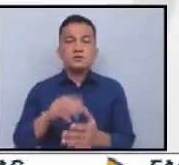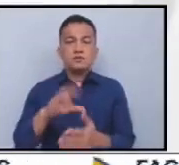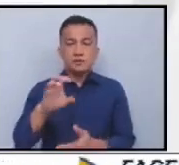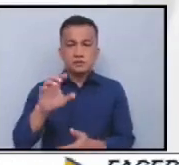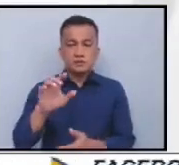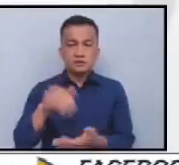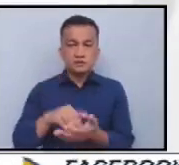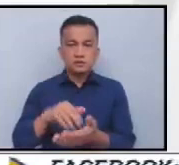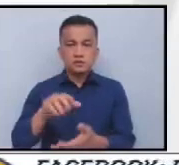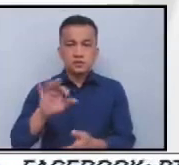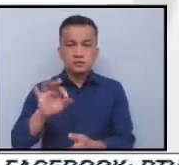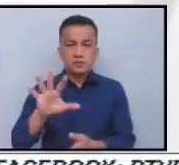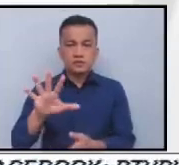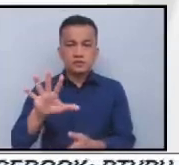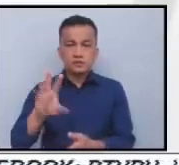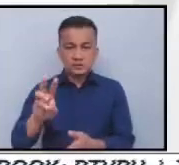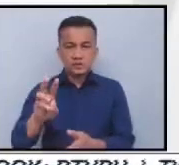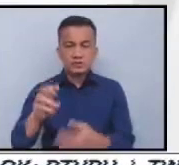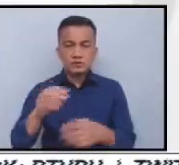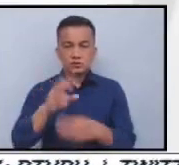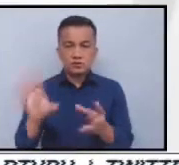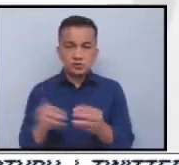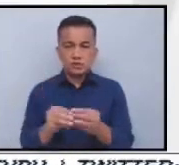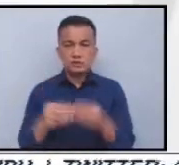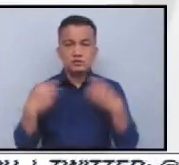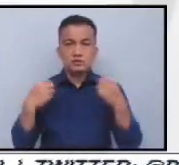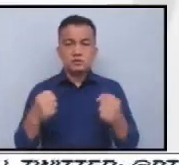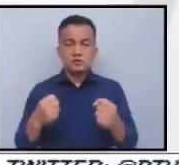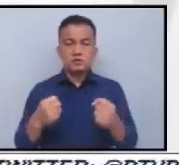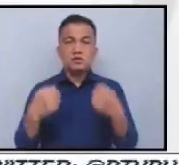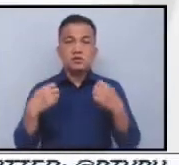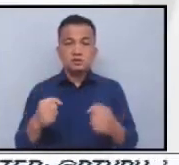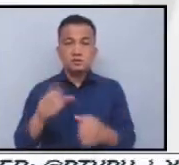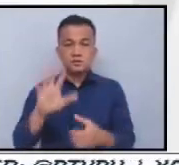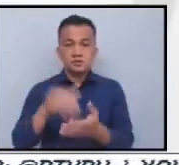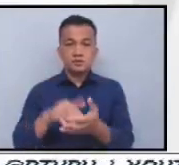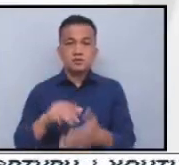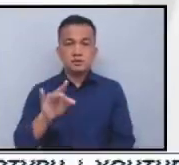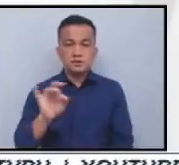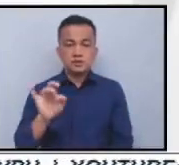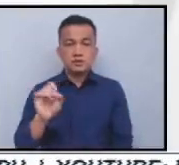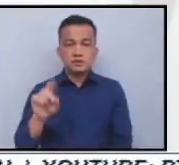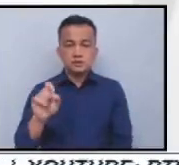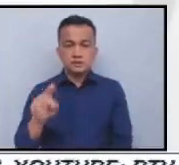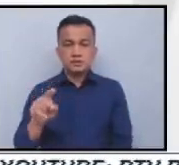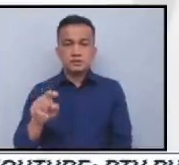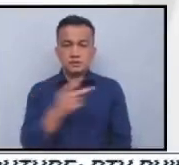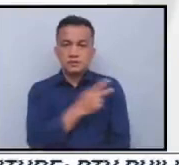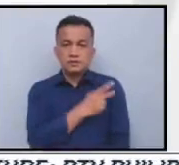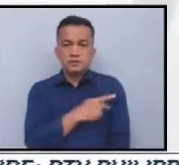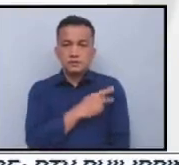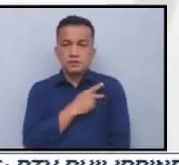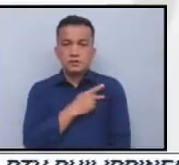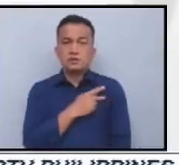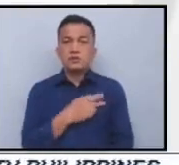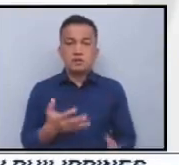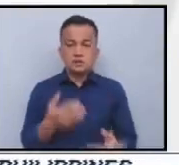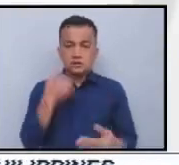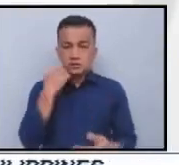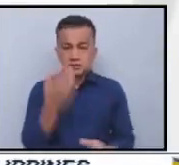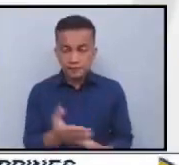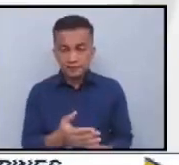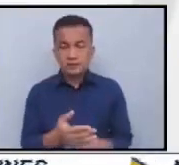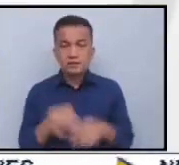3,500,956 ang total recoveries matapos gumaling ang 5,811 na pasyente. Wala pong nasawi, kaya